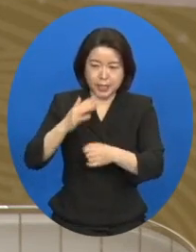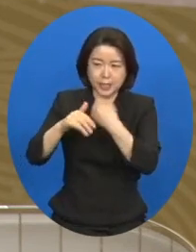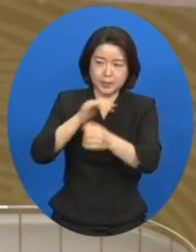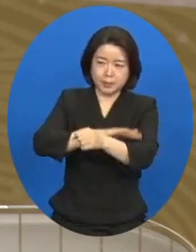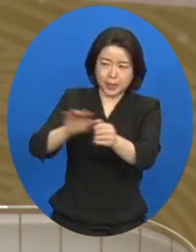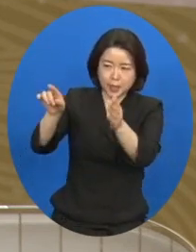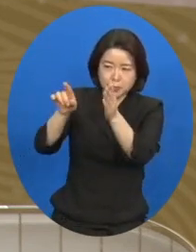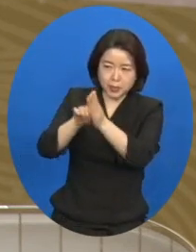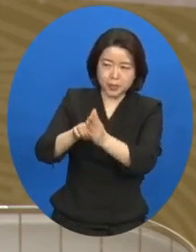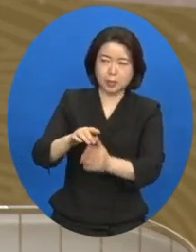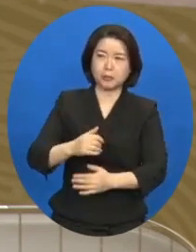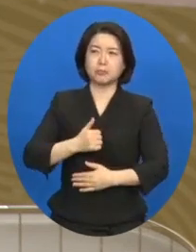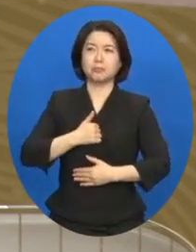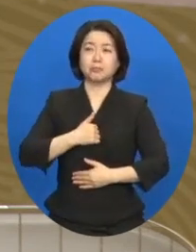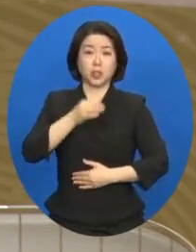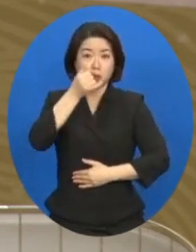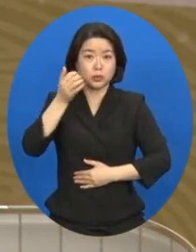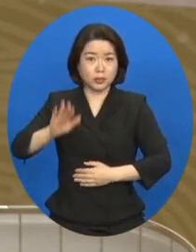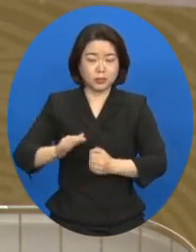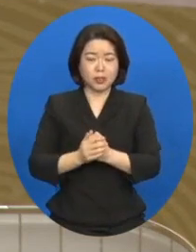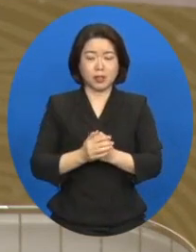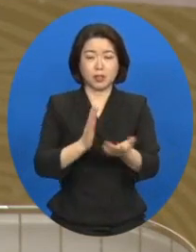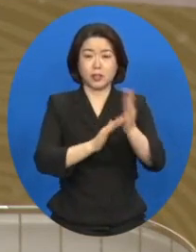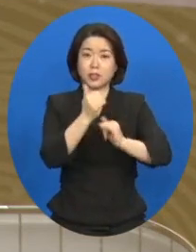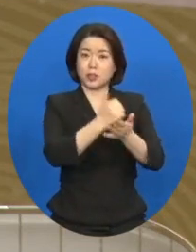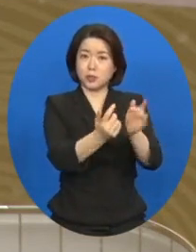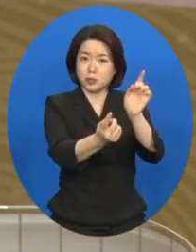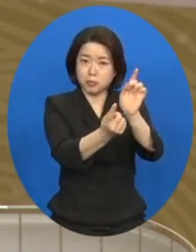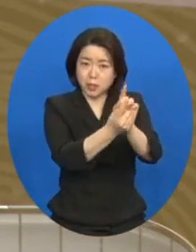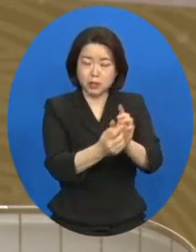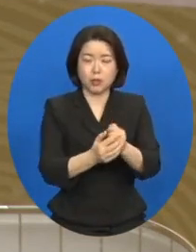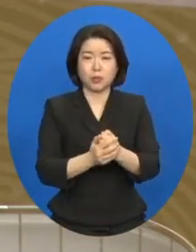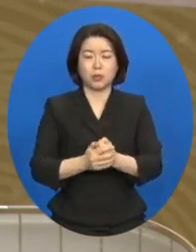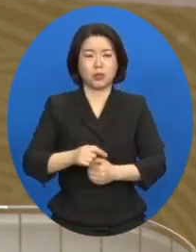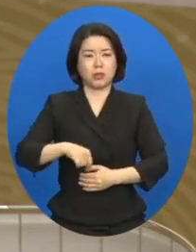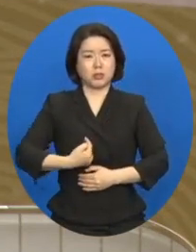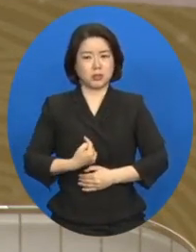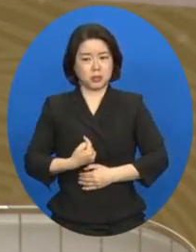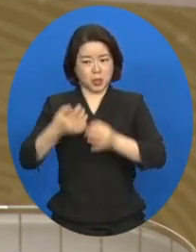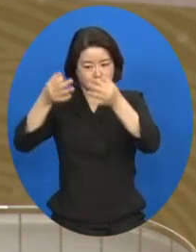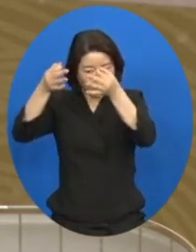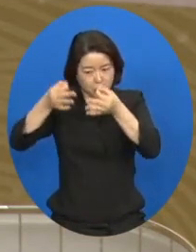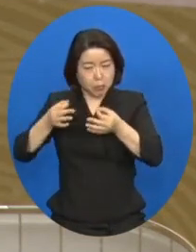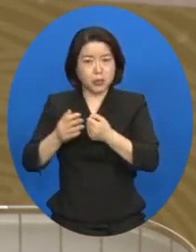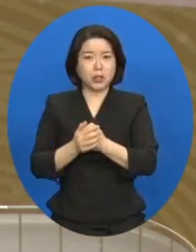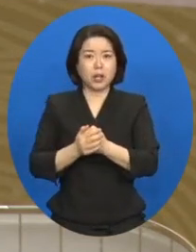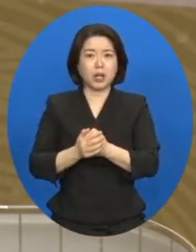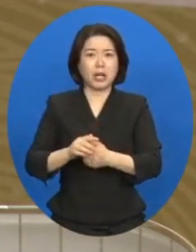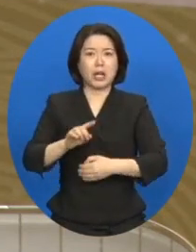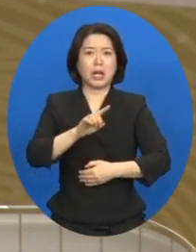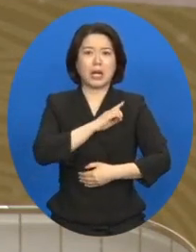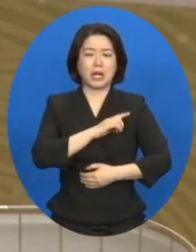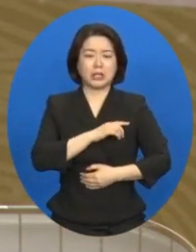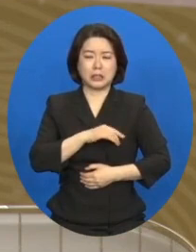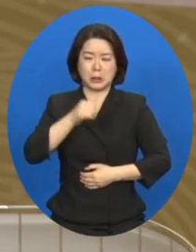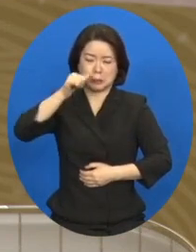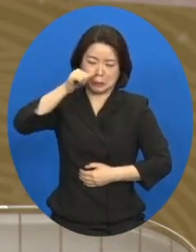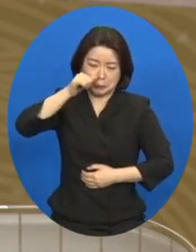있었는데 예수님을 만나고 자기들이 사실은 자기들이 가장